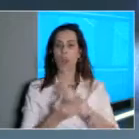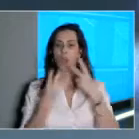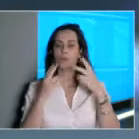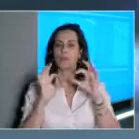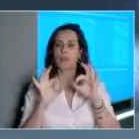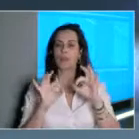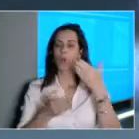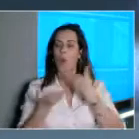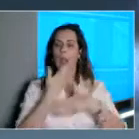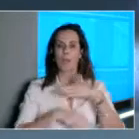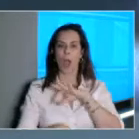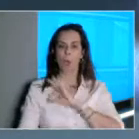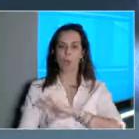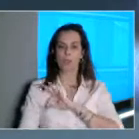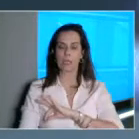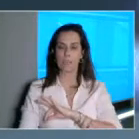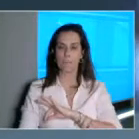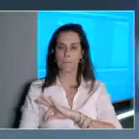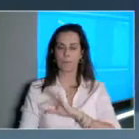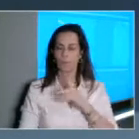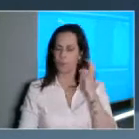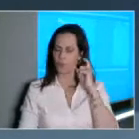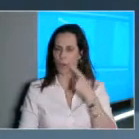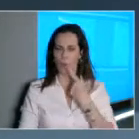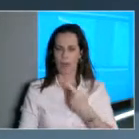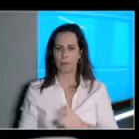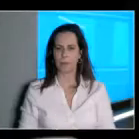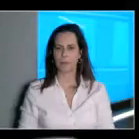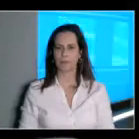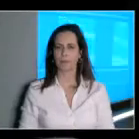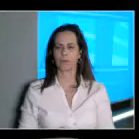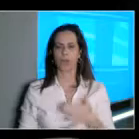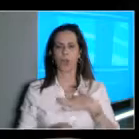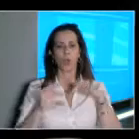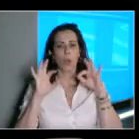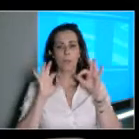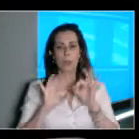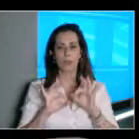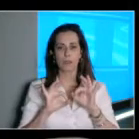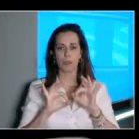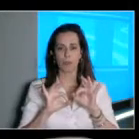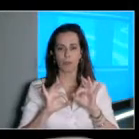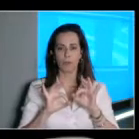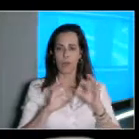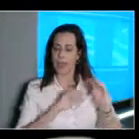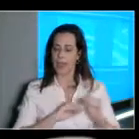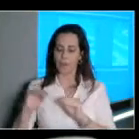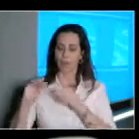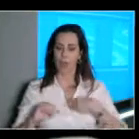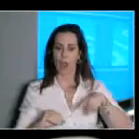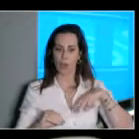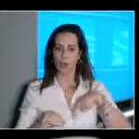למען ציבור עולי ברית המועצות לשעבר. בוא נשמע מה הוא אמר. אנחנו בעצם העברנו את האחריות